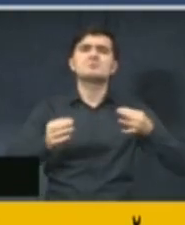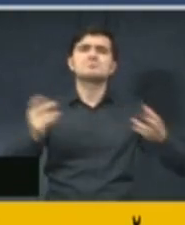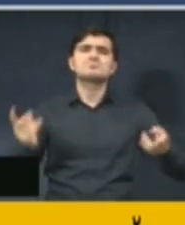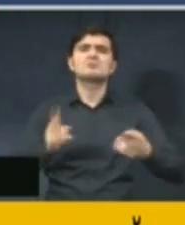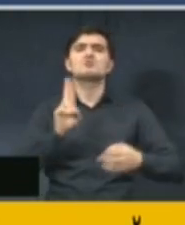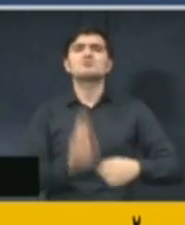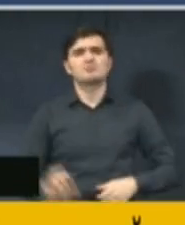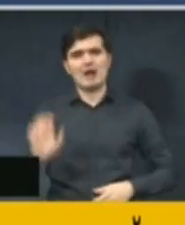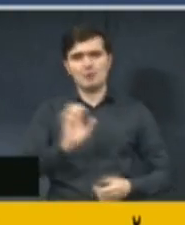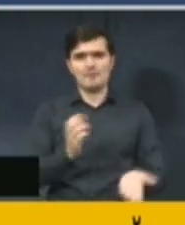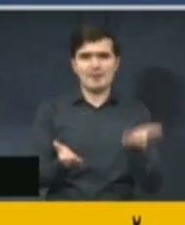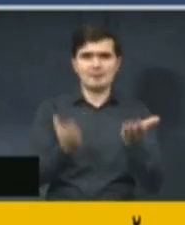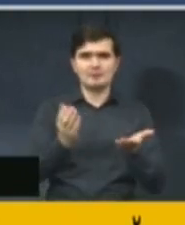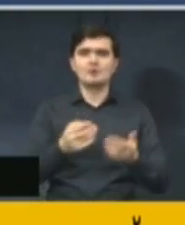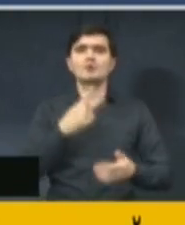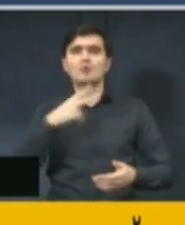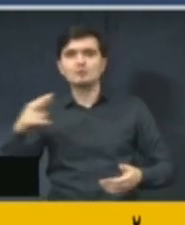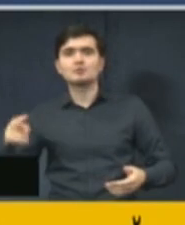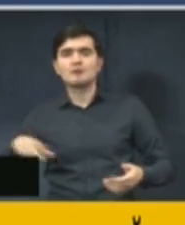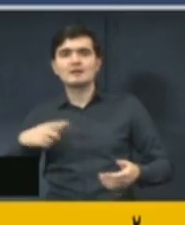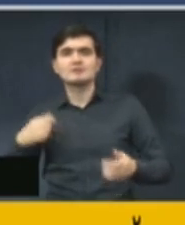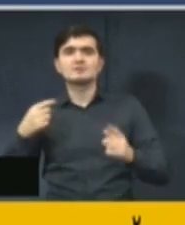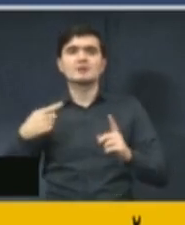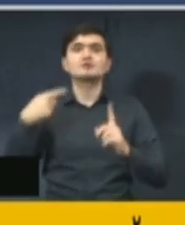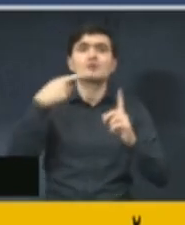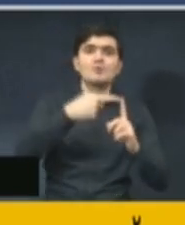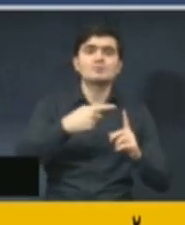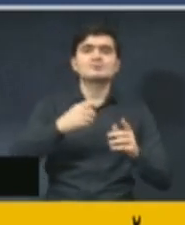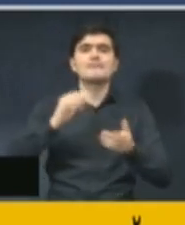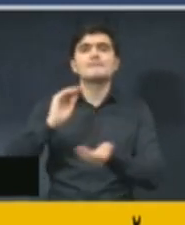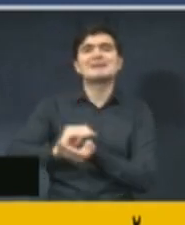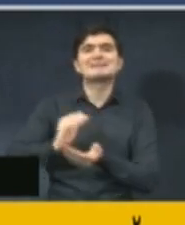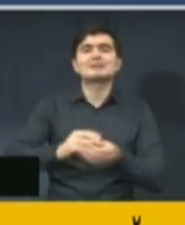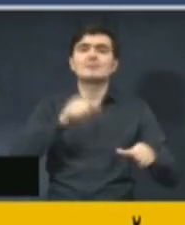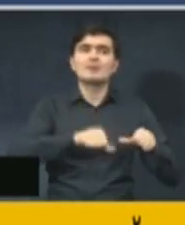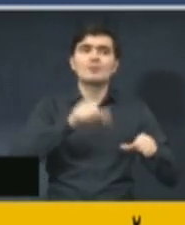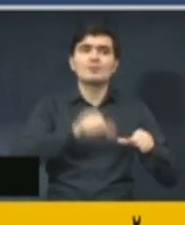continuare, scopul este de acela de a menține economia deschisă.